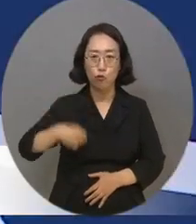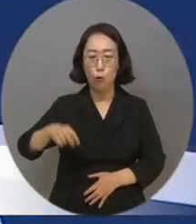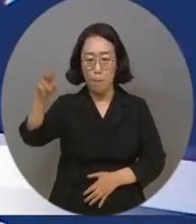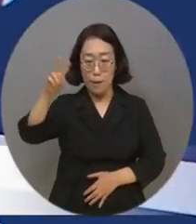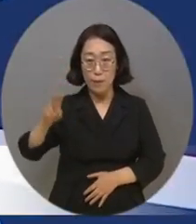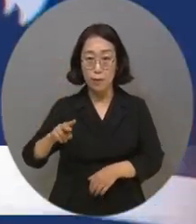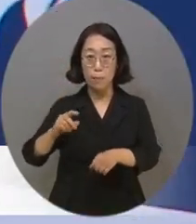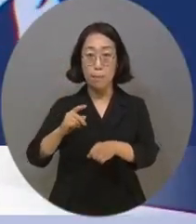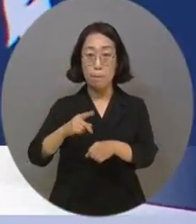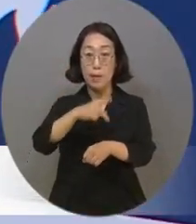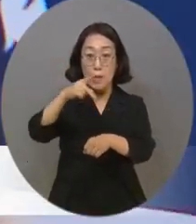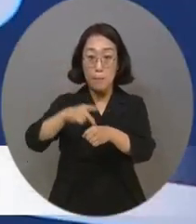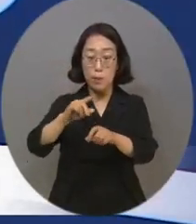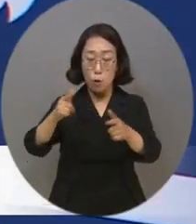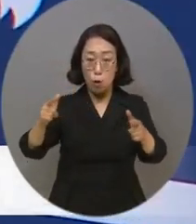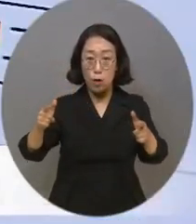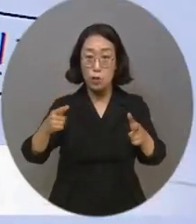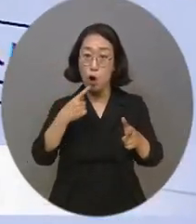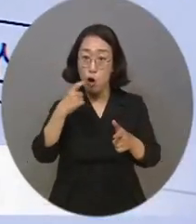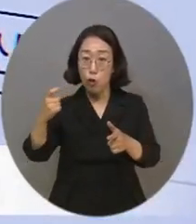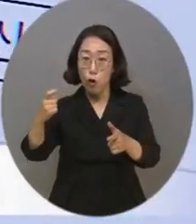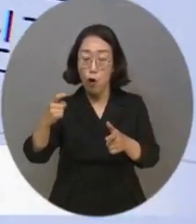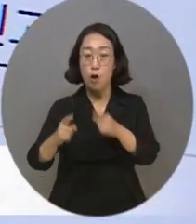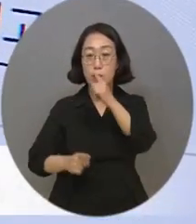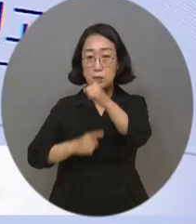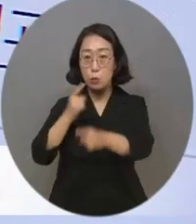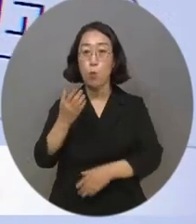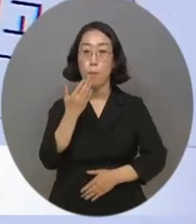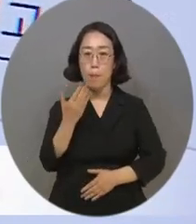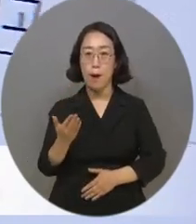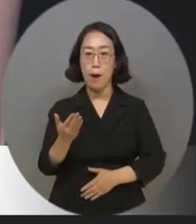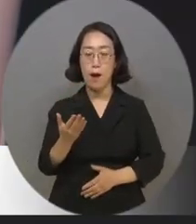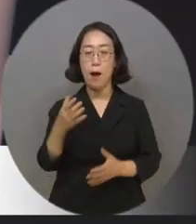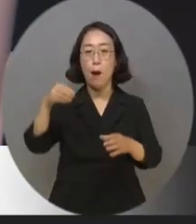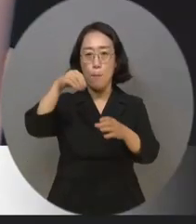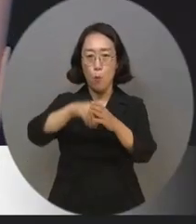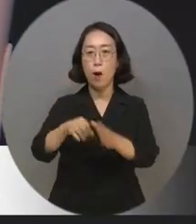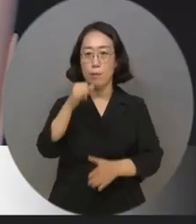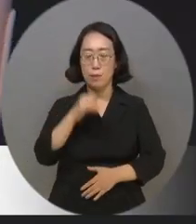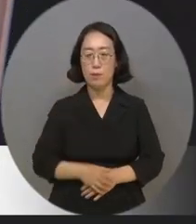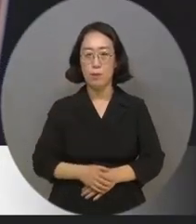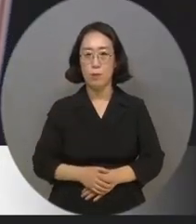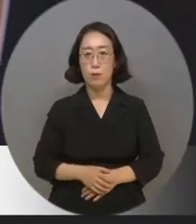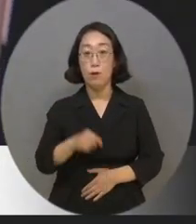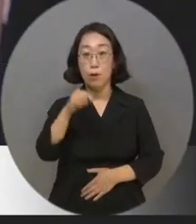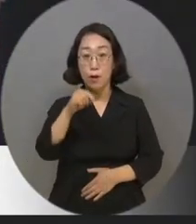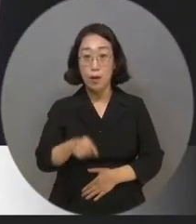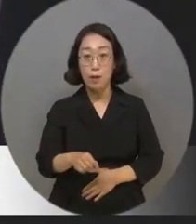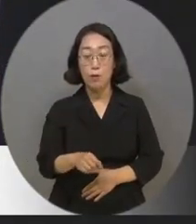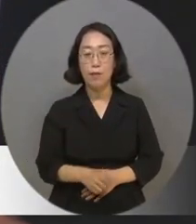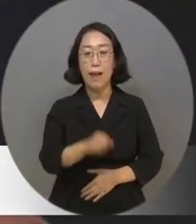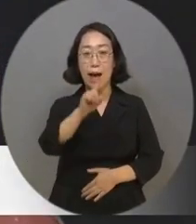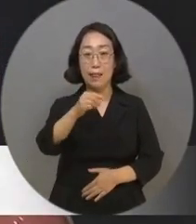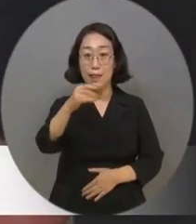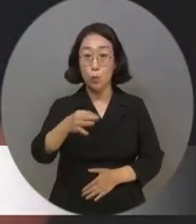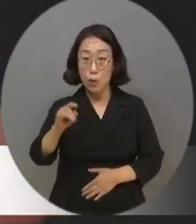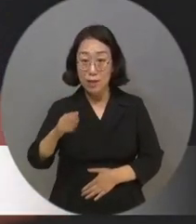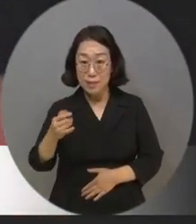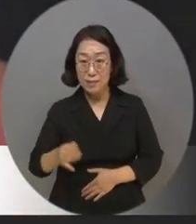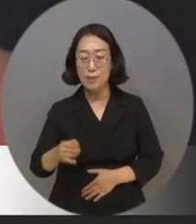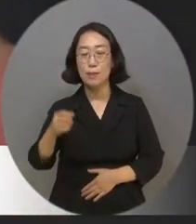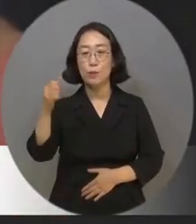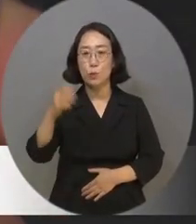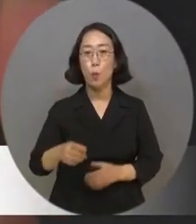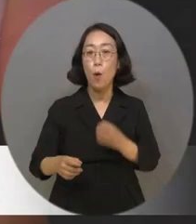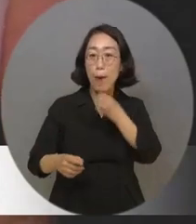베트남어 필리핀어 등 다국어 신고기능도 제공합니다 해당 앱은 안드로이드 폰의 경우 원스토나 플레이 스토어를 통해